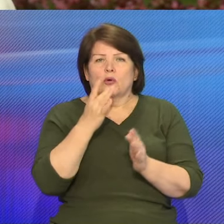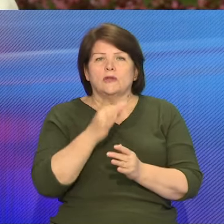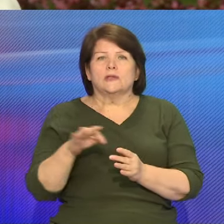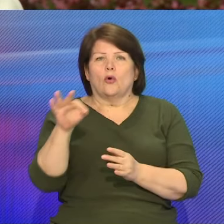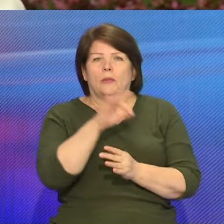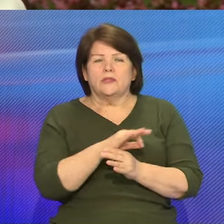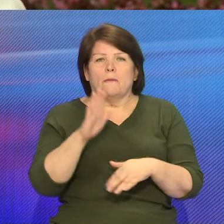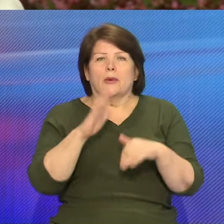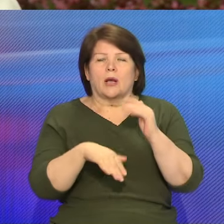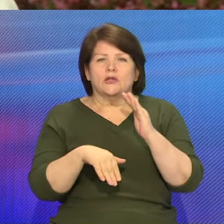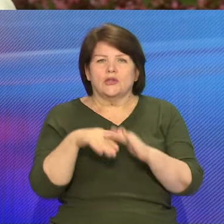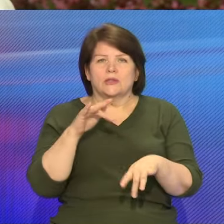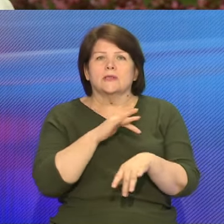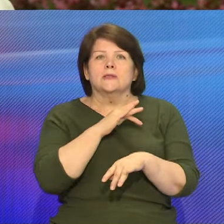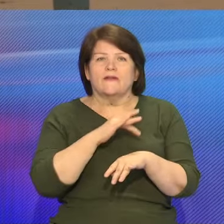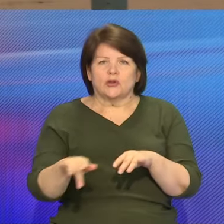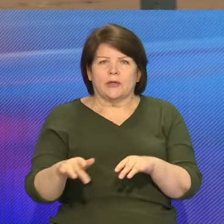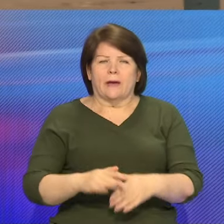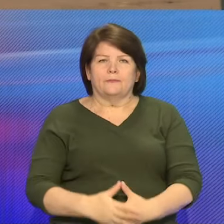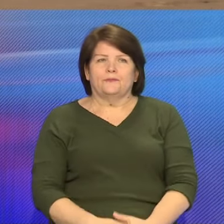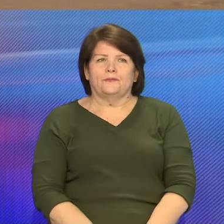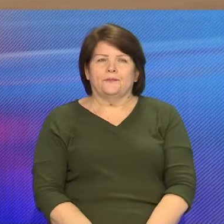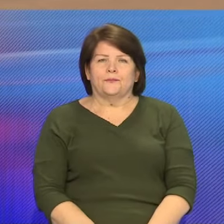области практически завершена.